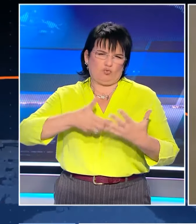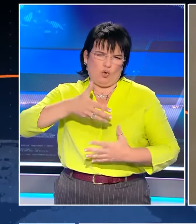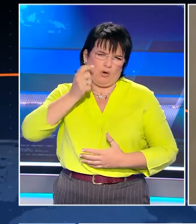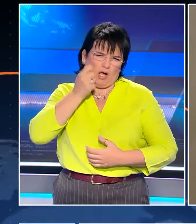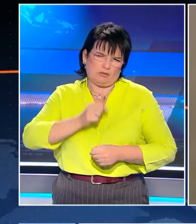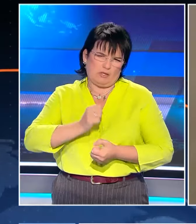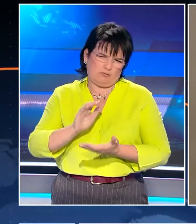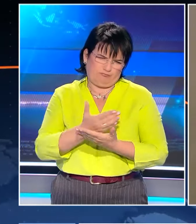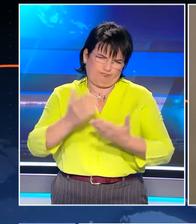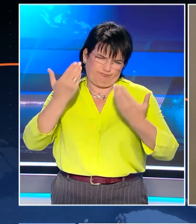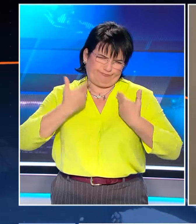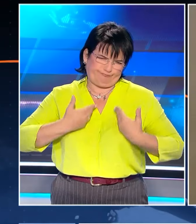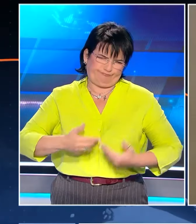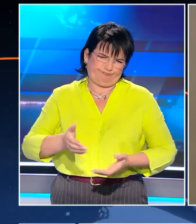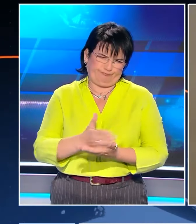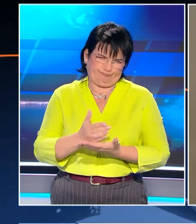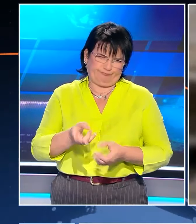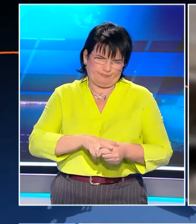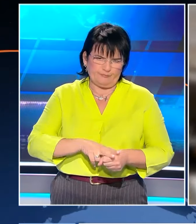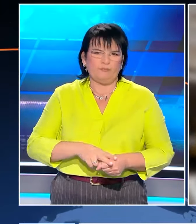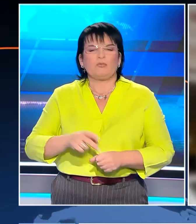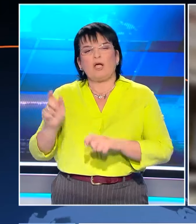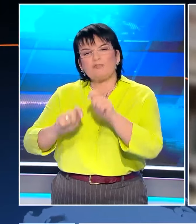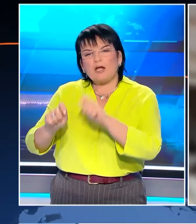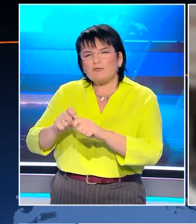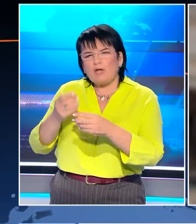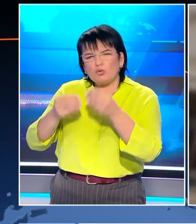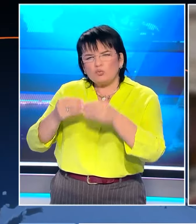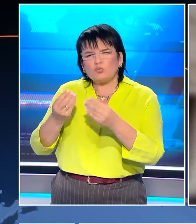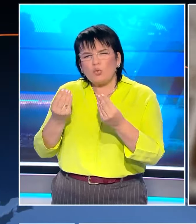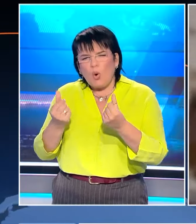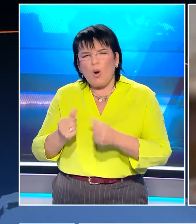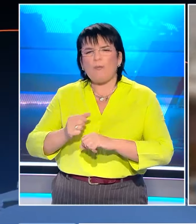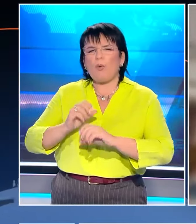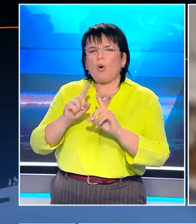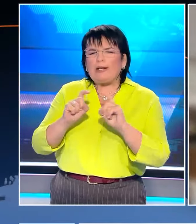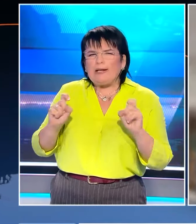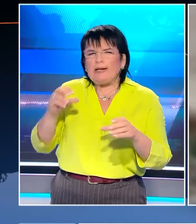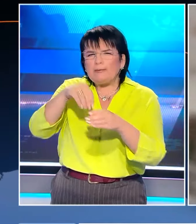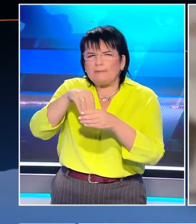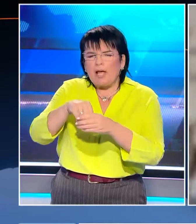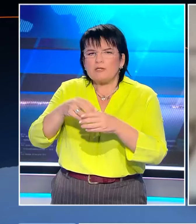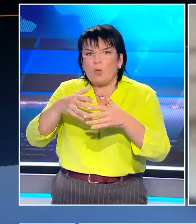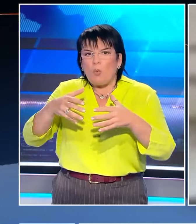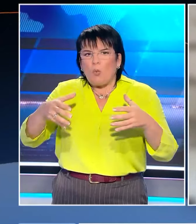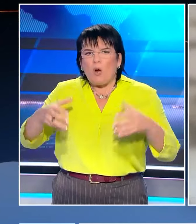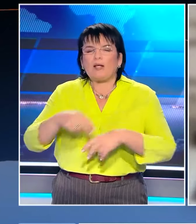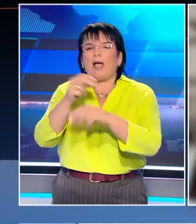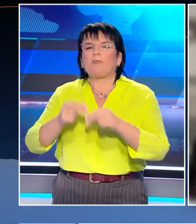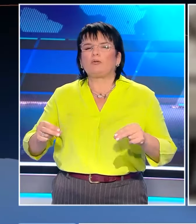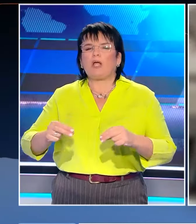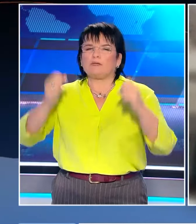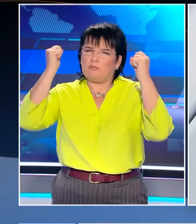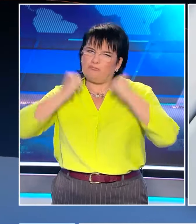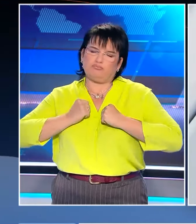τύποι φυσικής, με τους οποίους ο κατασκευαστής της βόμβας έκανε υπολογισμούς για την ποσότητα της εκρηκτικής ύλης, αλλά και του αποτελέσματος που θα είχε η